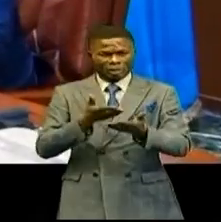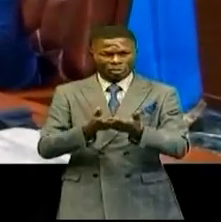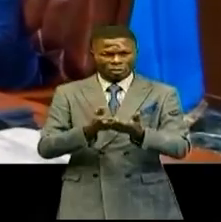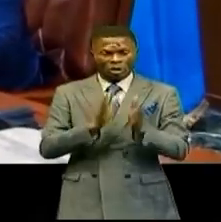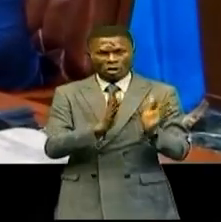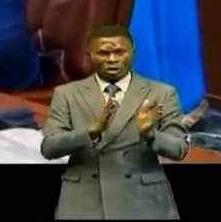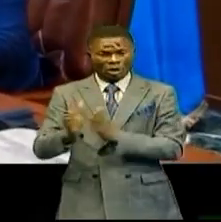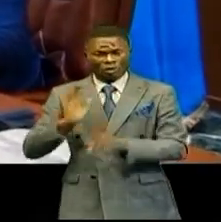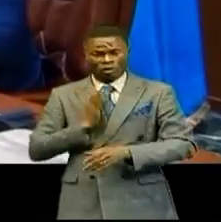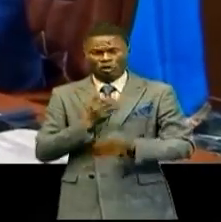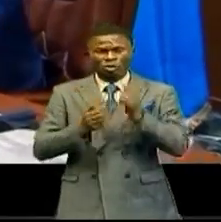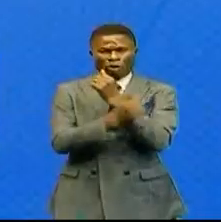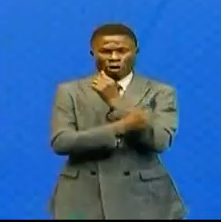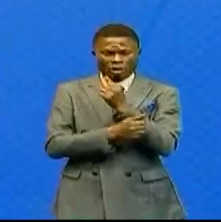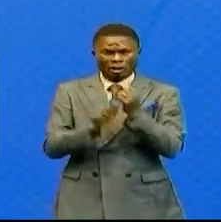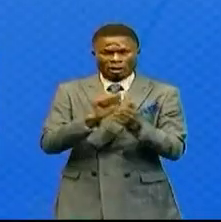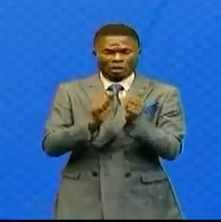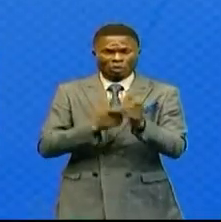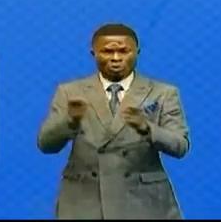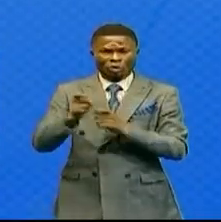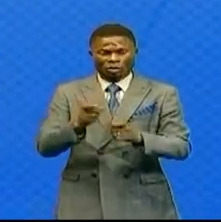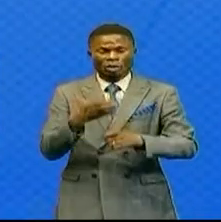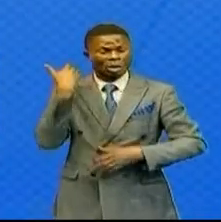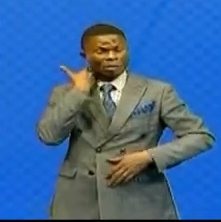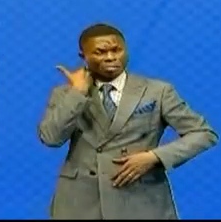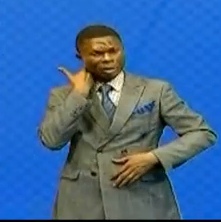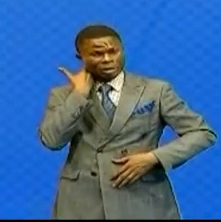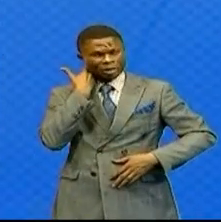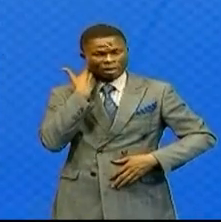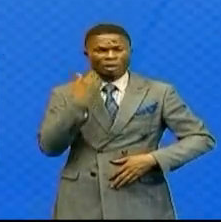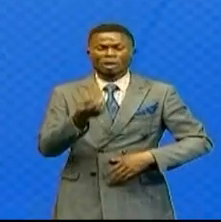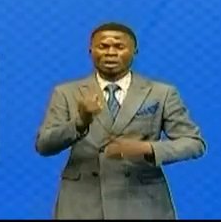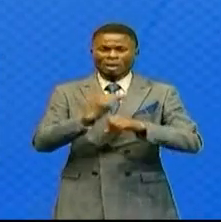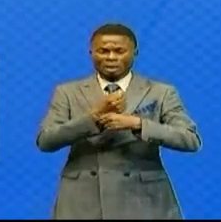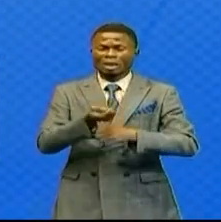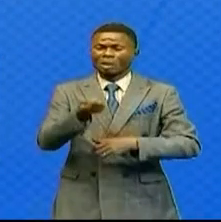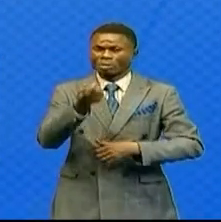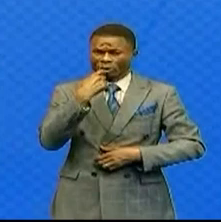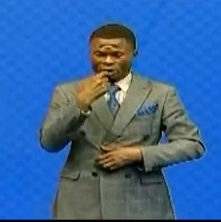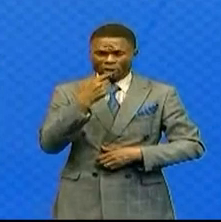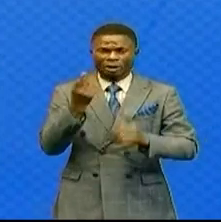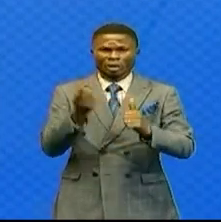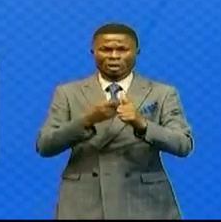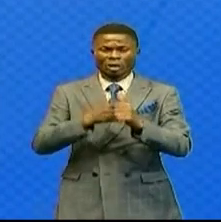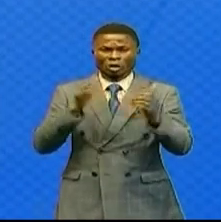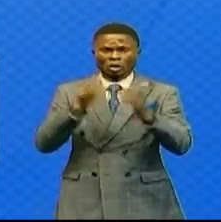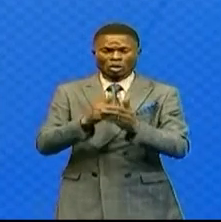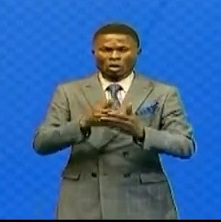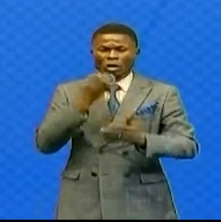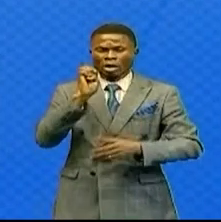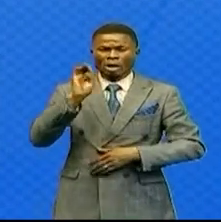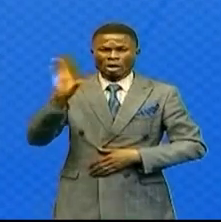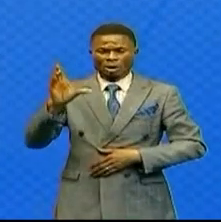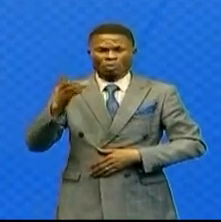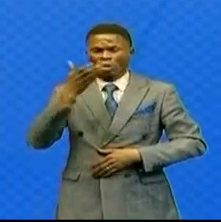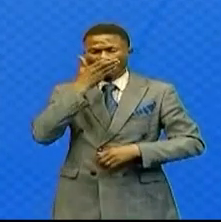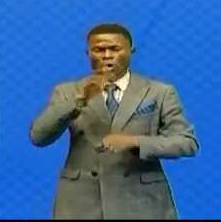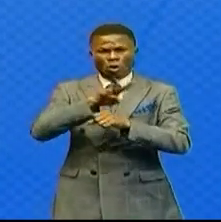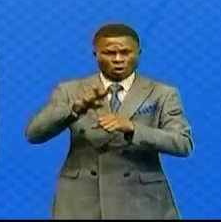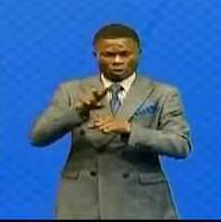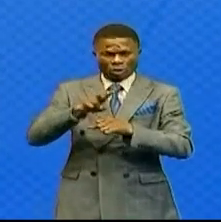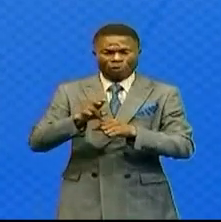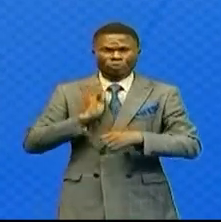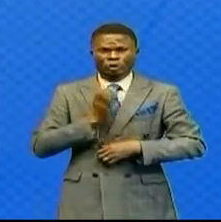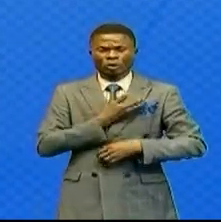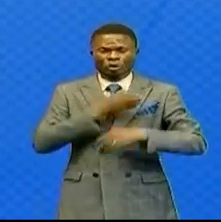dispose notre pays en matière de gestion des épidémies, de production des médicaments, notamment contre Ebola, Covid-19, le